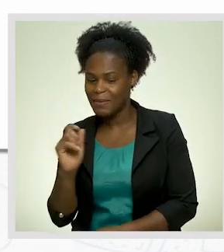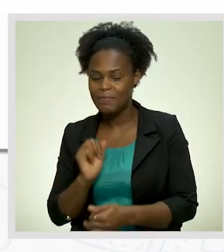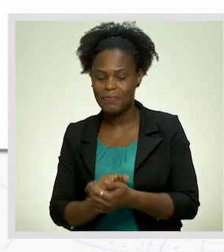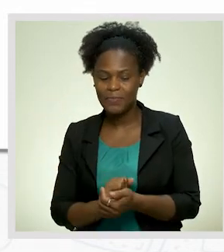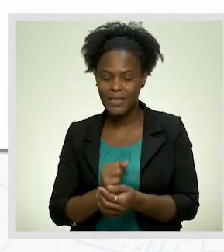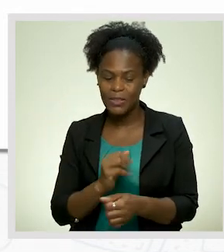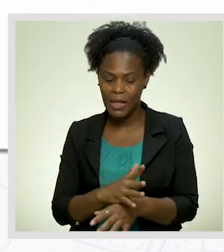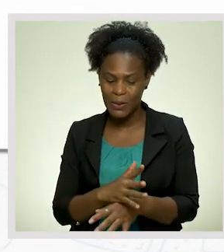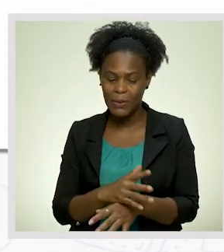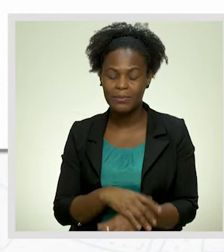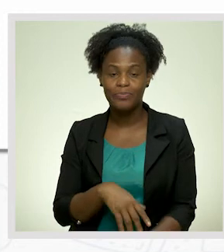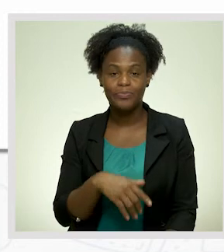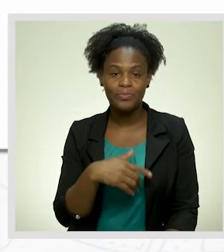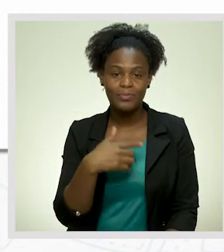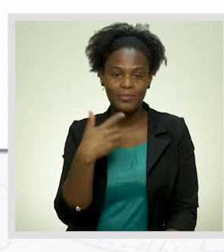Ensuite,